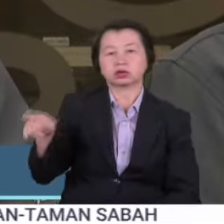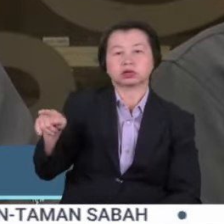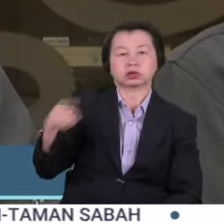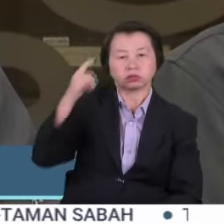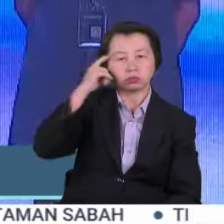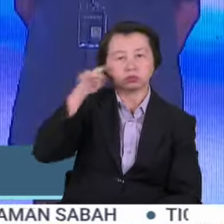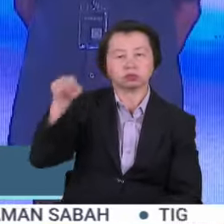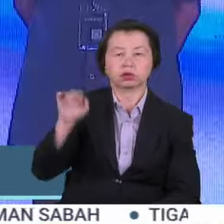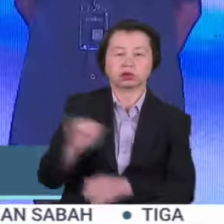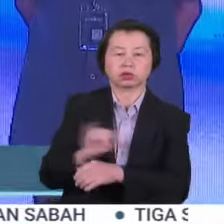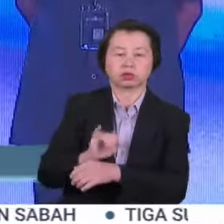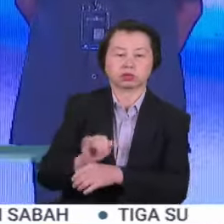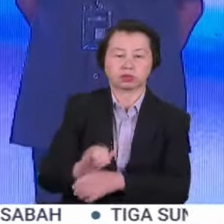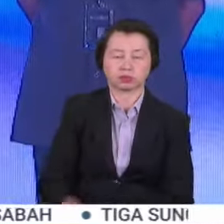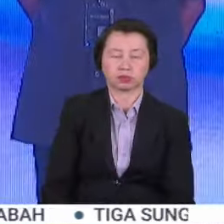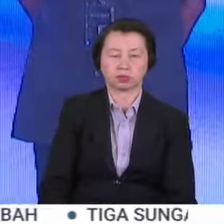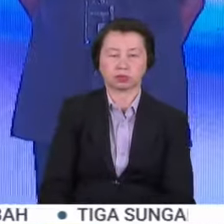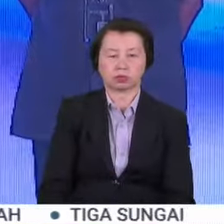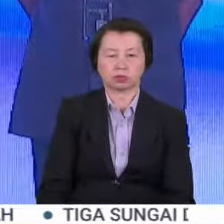respective industry.